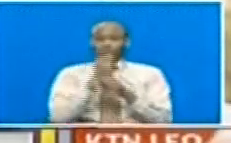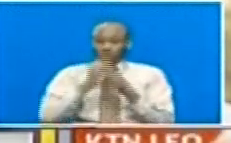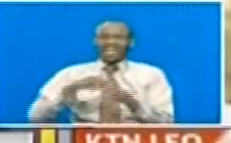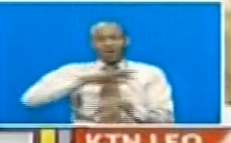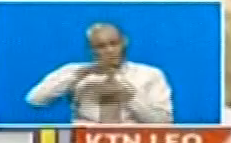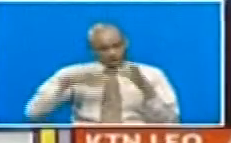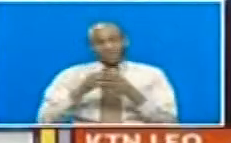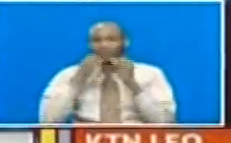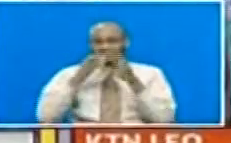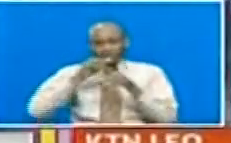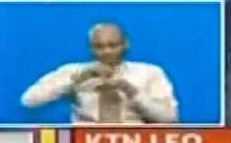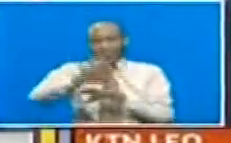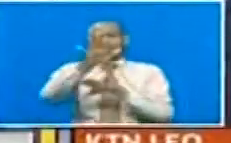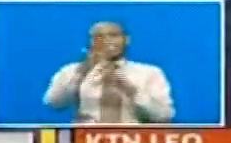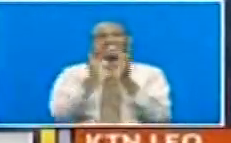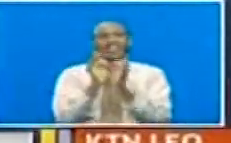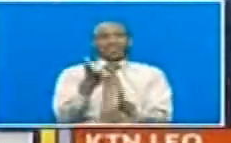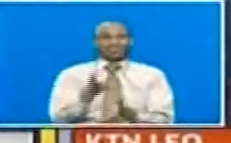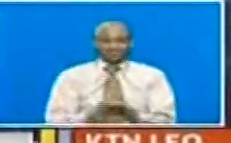also electronically.